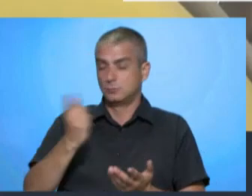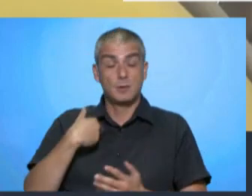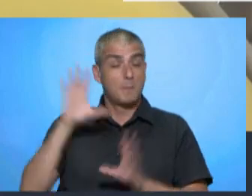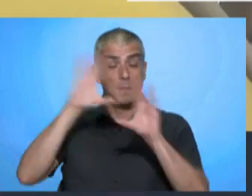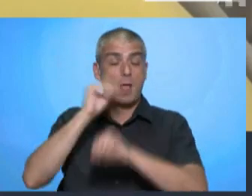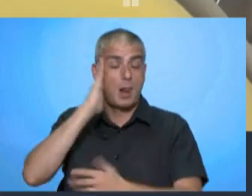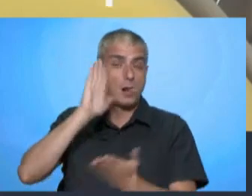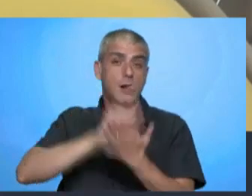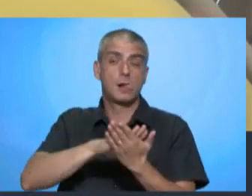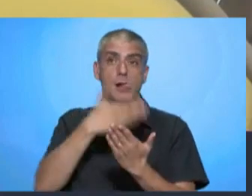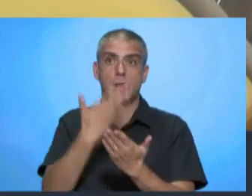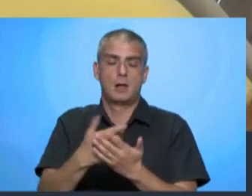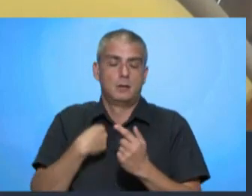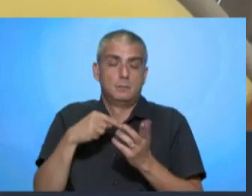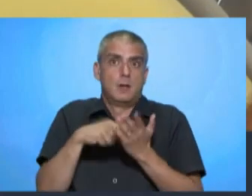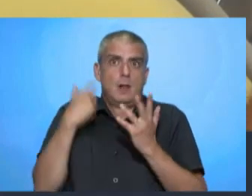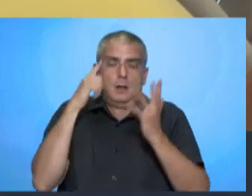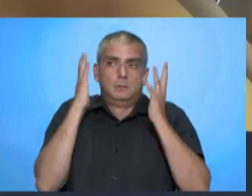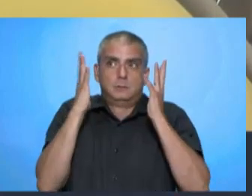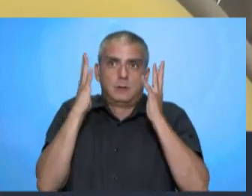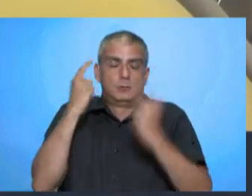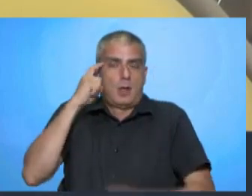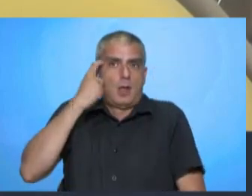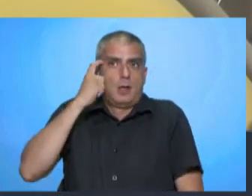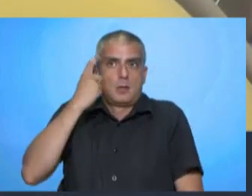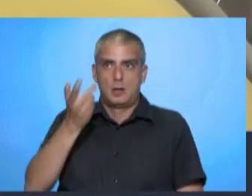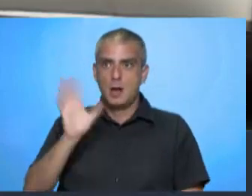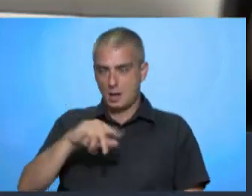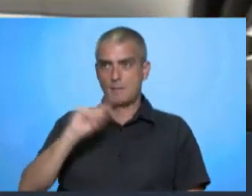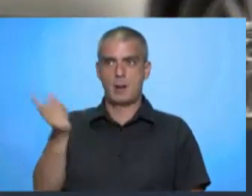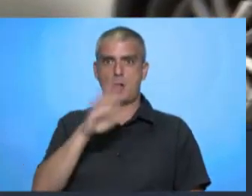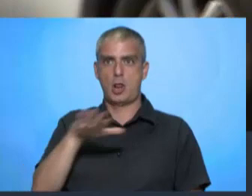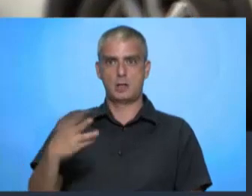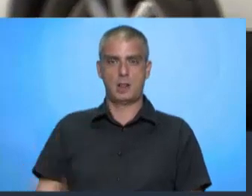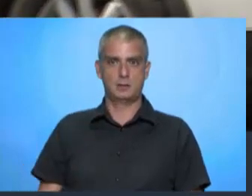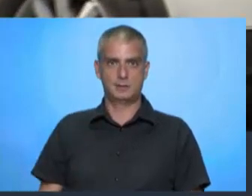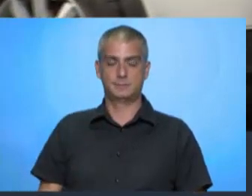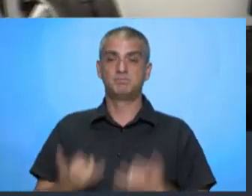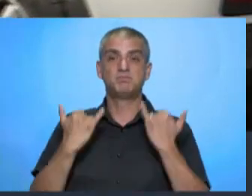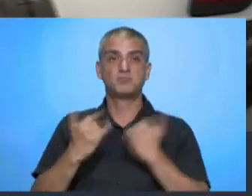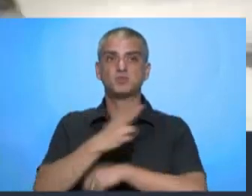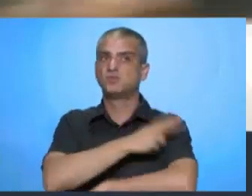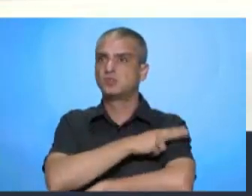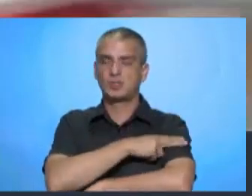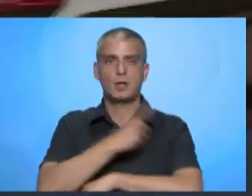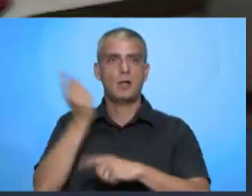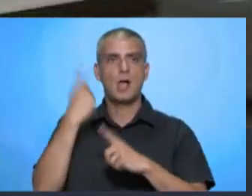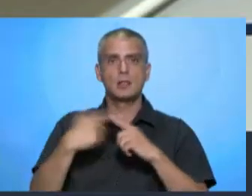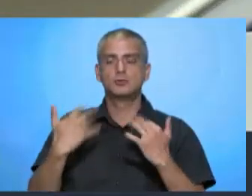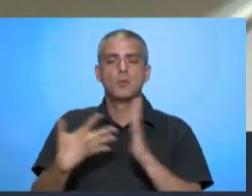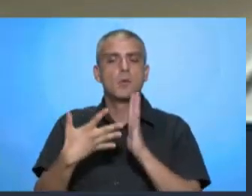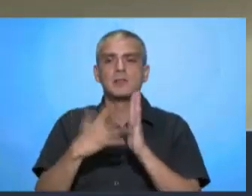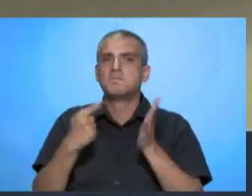הלילה מתוך זעזוע ודאגה גם לשאר הילדים. בשלב זה המשטרה עדיין בודקת את הרקע